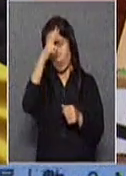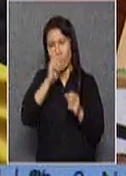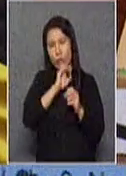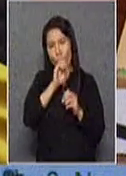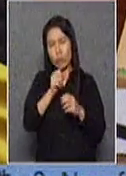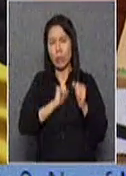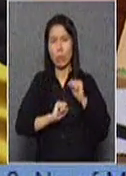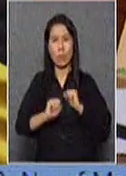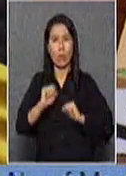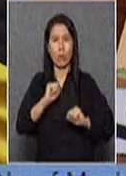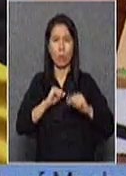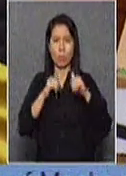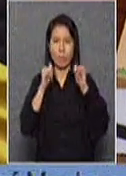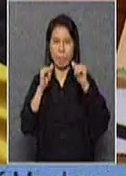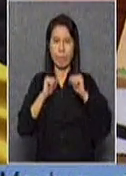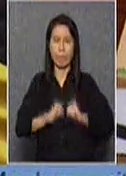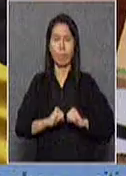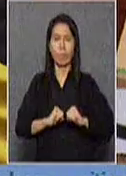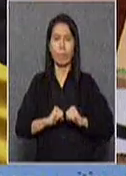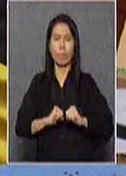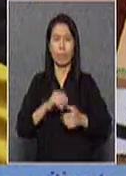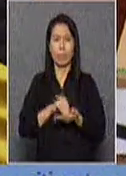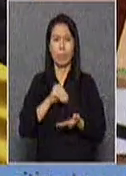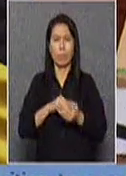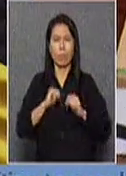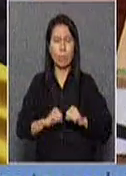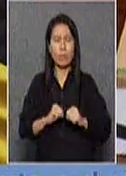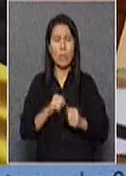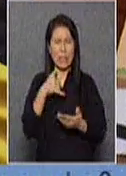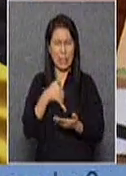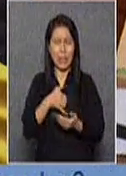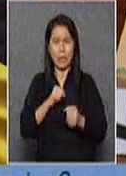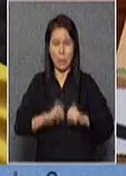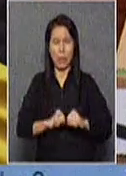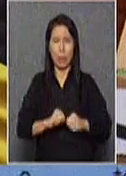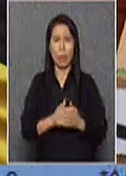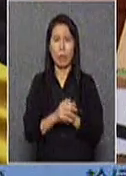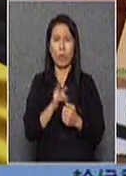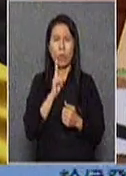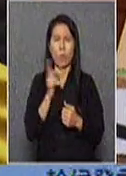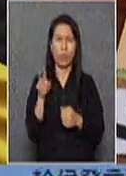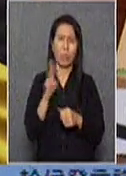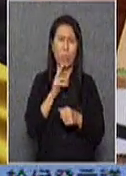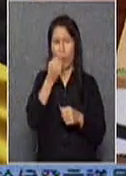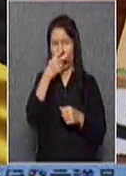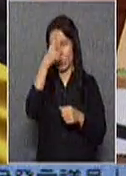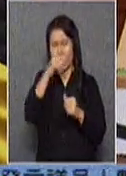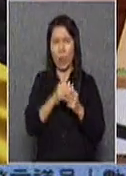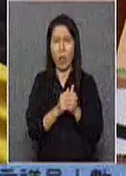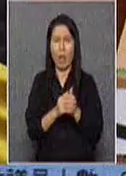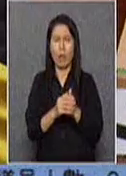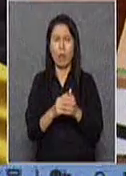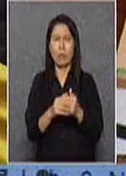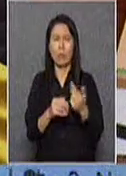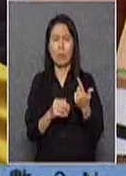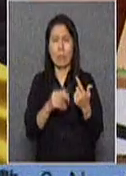度的強悍和態度的堅定、態度的堅持呢，跟我們的689那種的，當然先